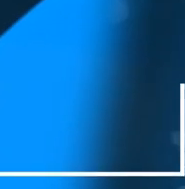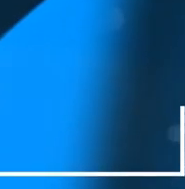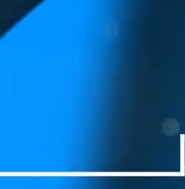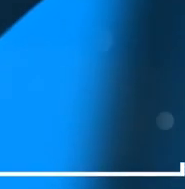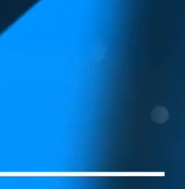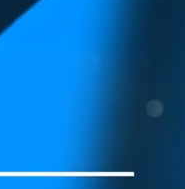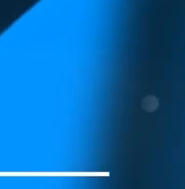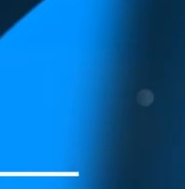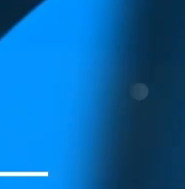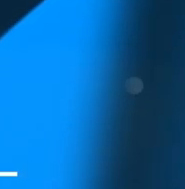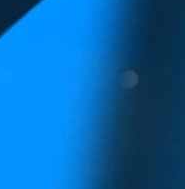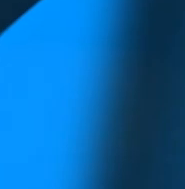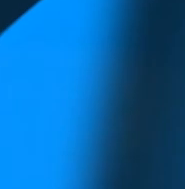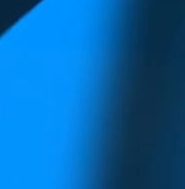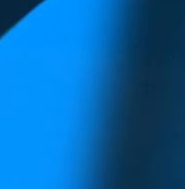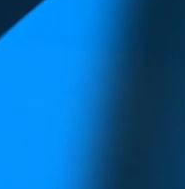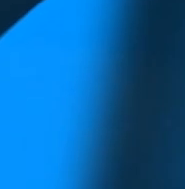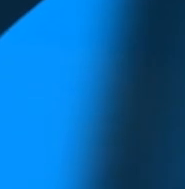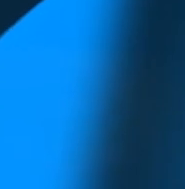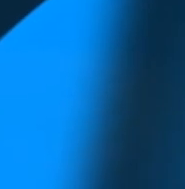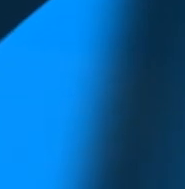ක්ලික් කර සියත ටීවී subscribe කරන්න